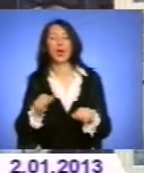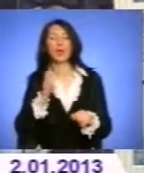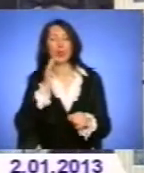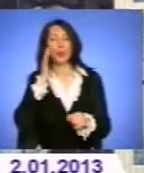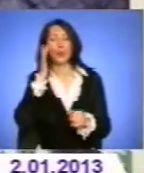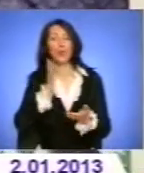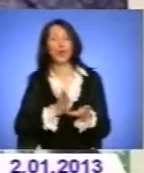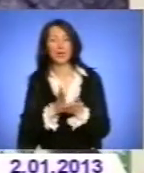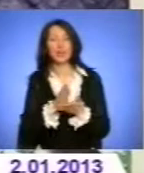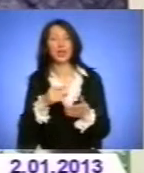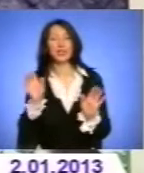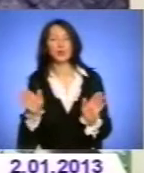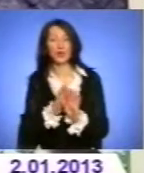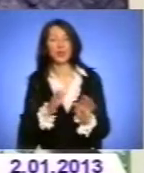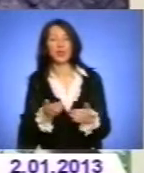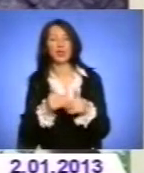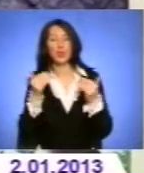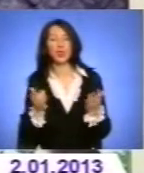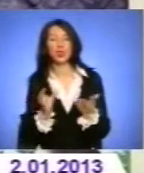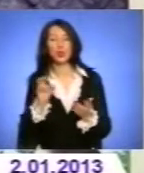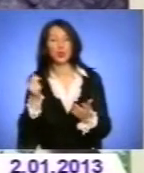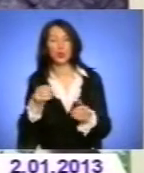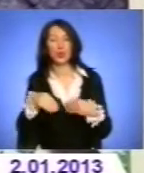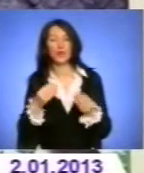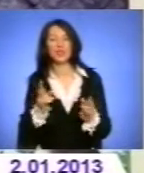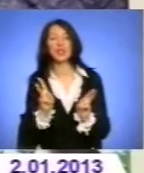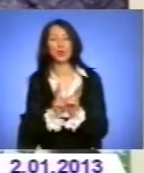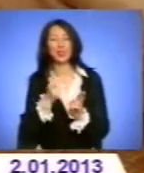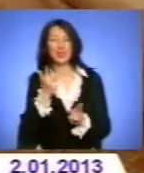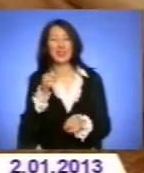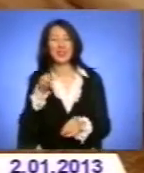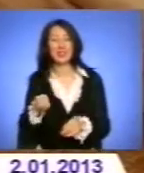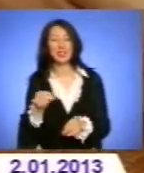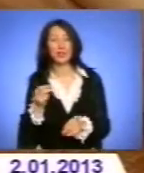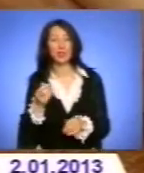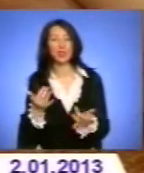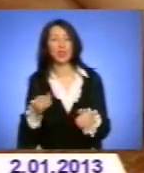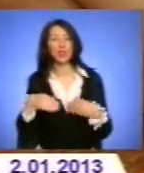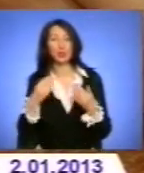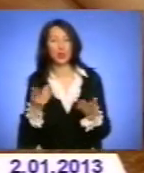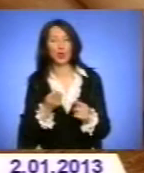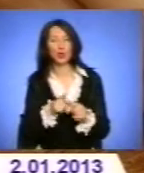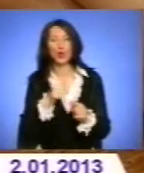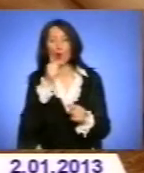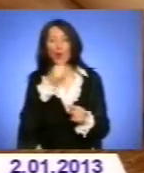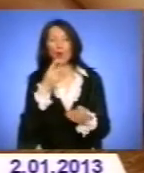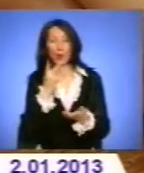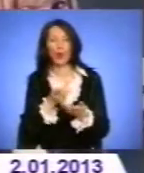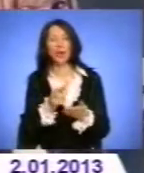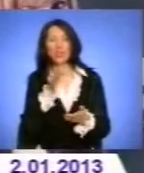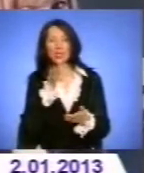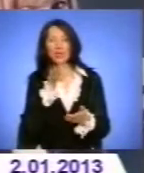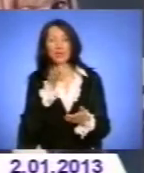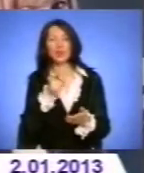Найбільша сума, яку в 2011-му віддали за зустріч – 3 тисячі гривень. Скільки запропонують найбільше цього року, покаже час. Та те,